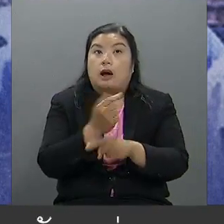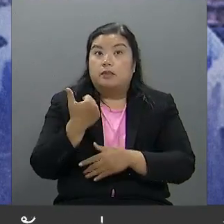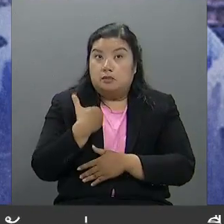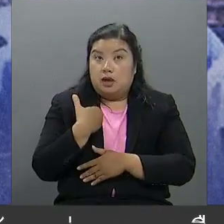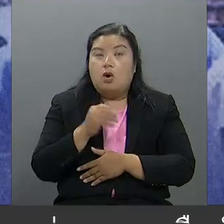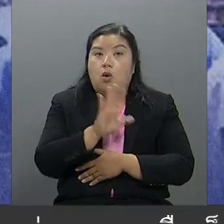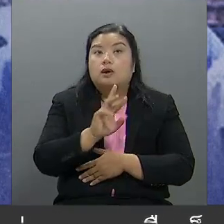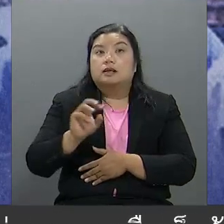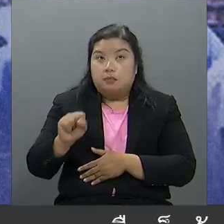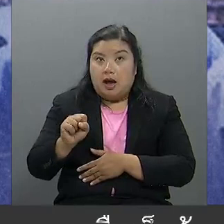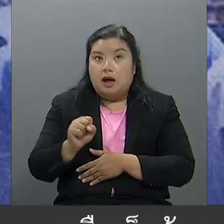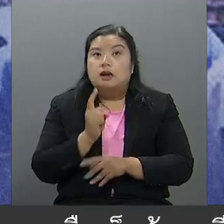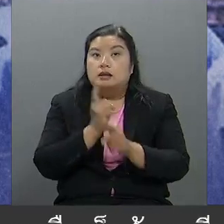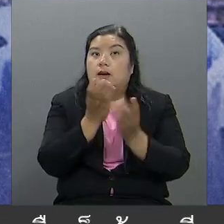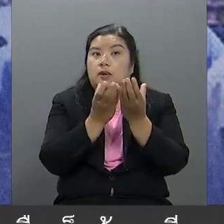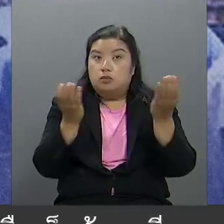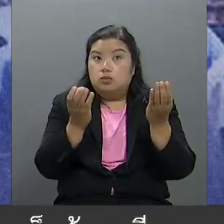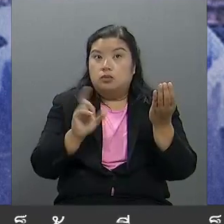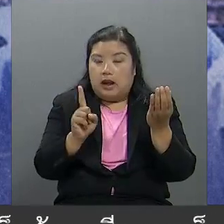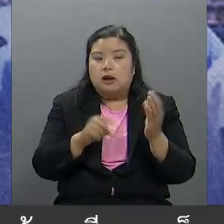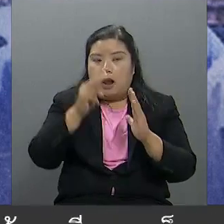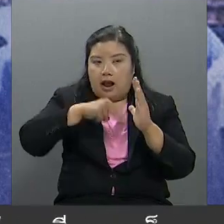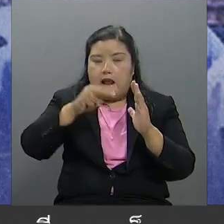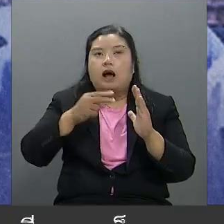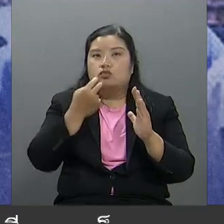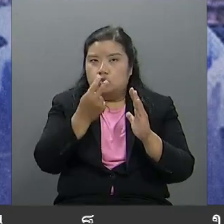ธรรมนูญหรือไม่และก็เชื่อว่าไม่น่าจะมีปัญหา